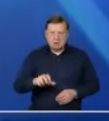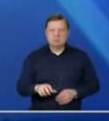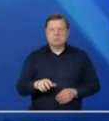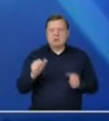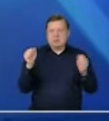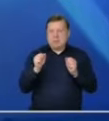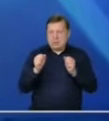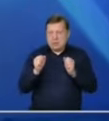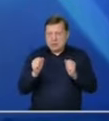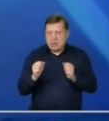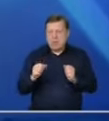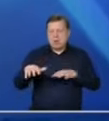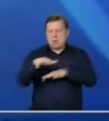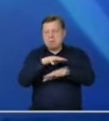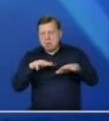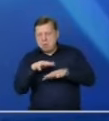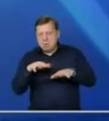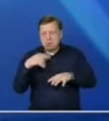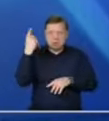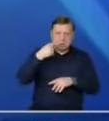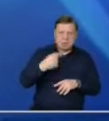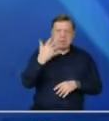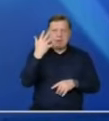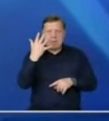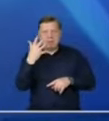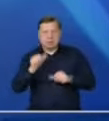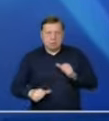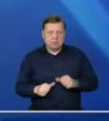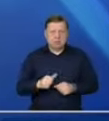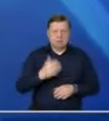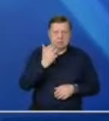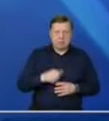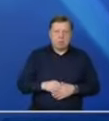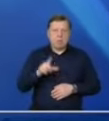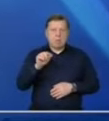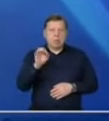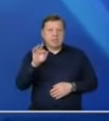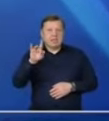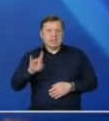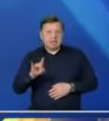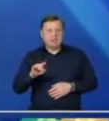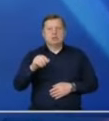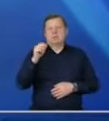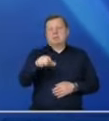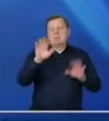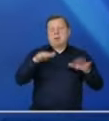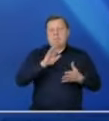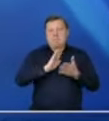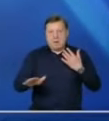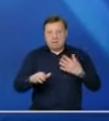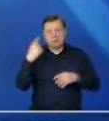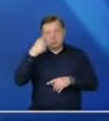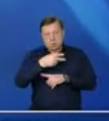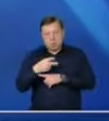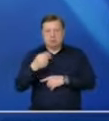przymrozek, później przeplatanka chmur ze słońcem, no i 5 stopni ciepła. W Potyrach 4 i tu bez opadów z szansą na dłuższe chwile ze